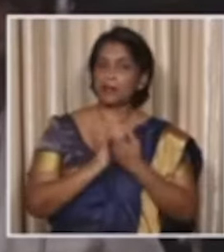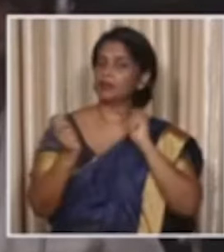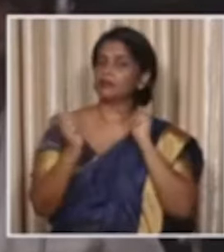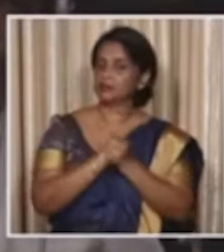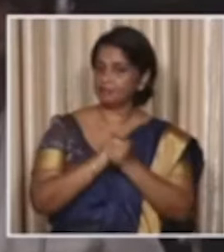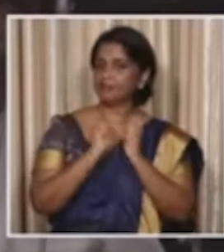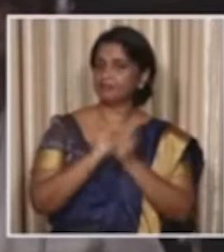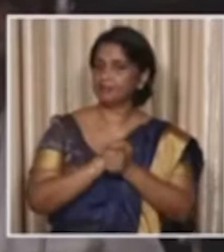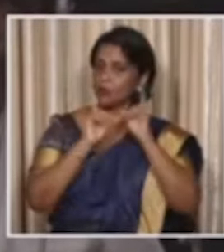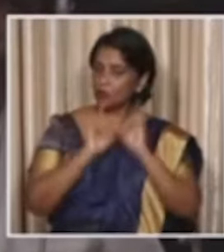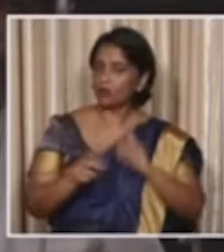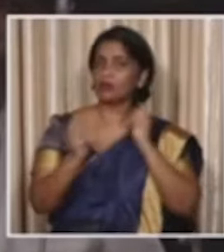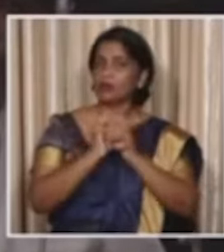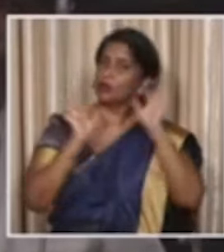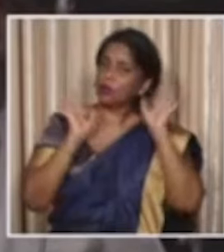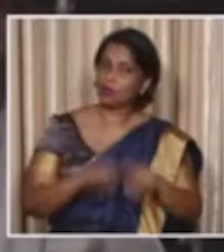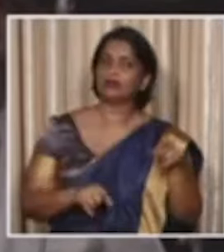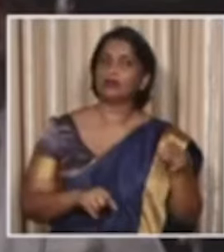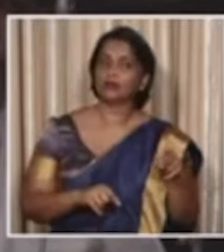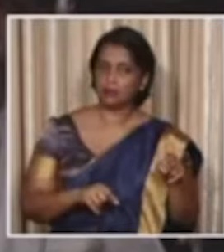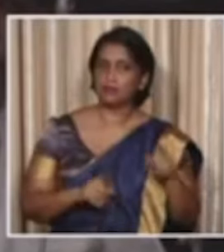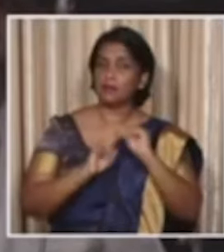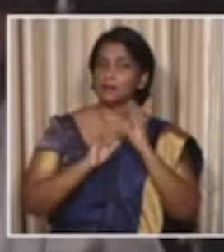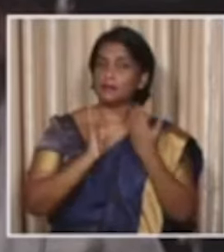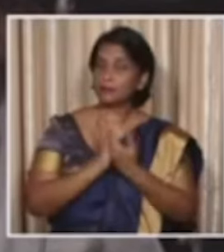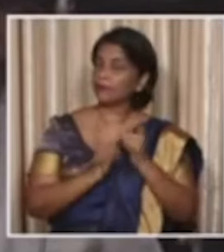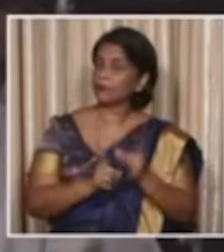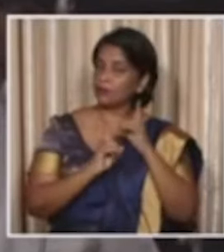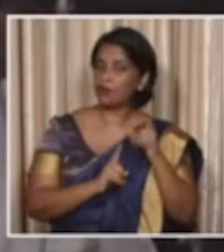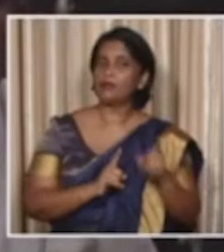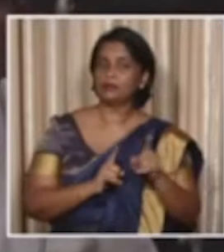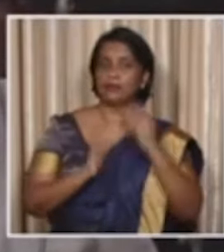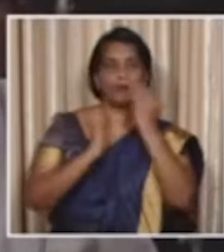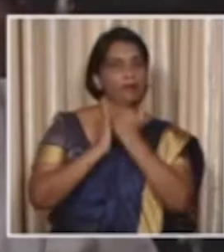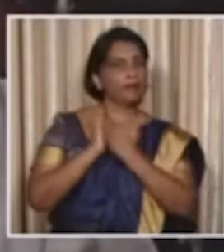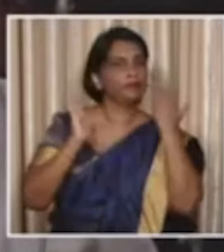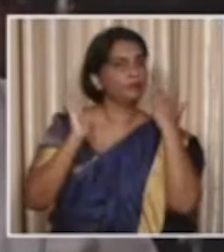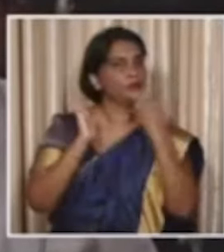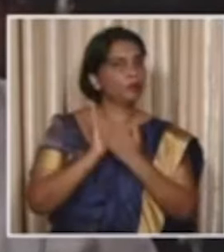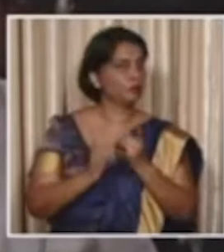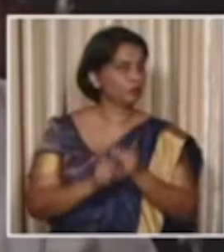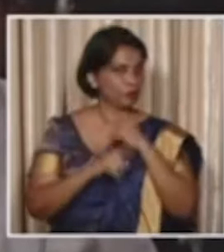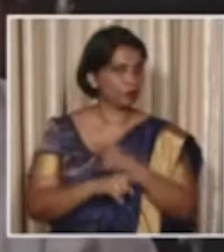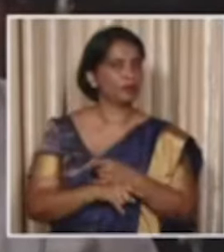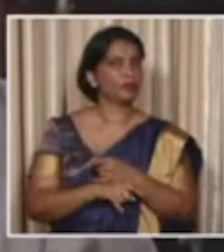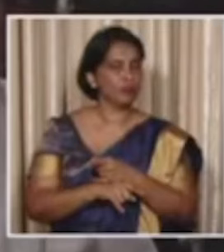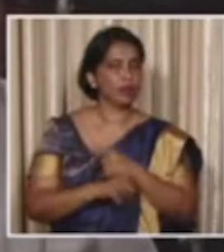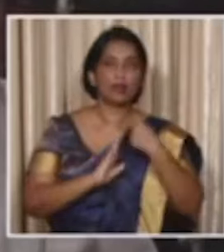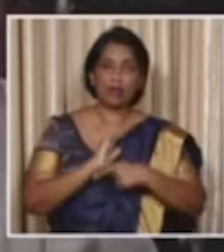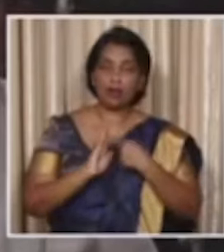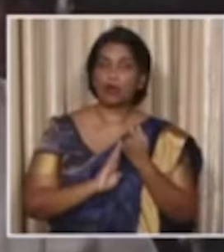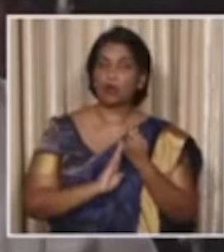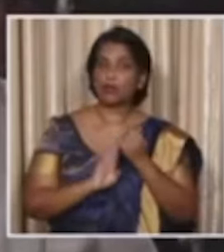කරා. එහෙම වෙනස් කරන්නේ නැතුව ඒ ප්‍රතිපත්තිවල කන්සිස්ටන්සි එකක් තියෙන ආකාරයට රටේ